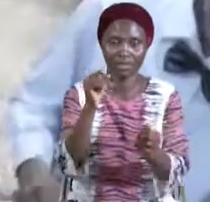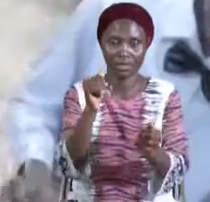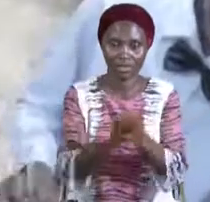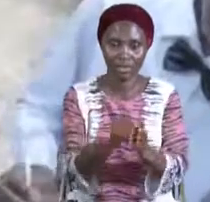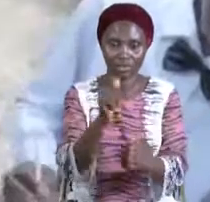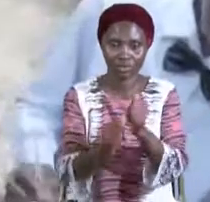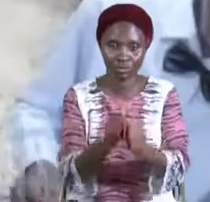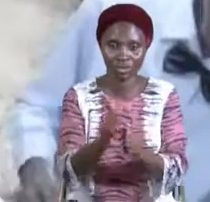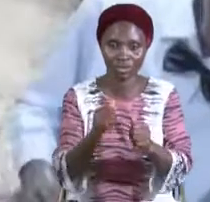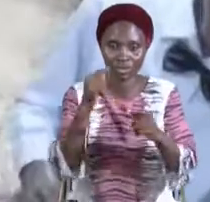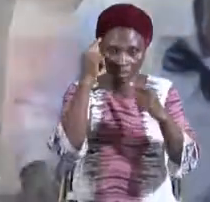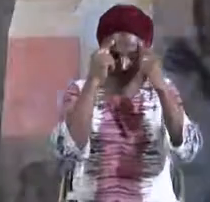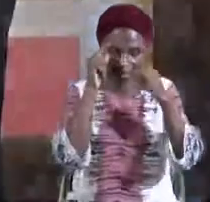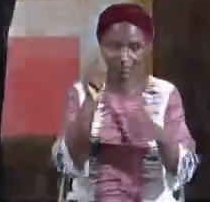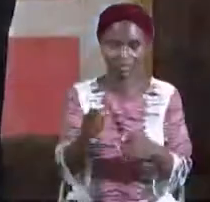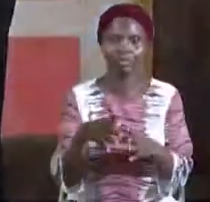en ma faveur.